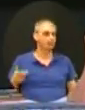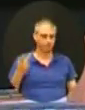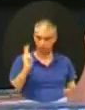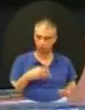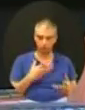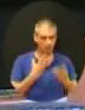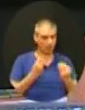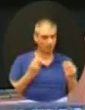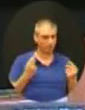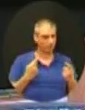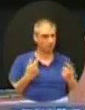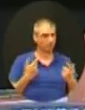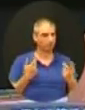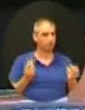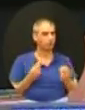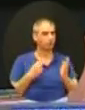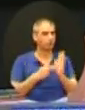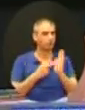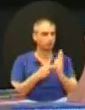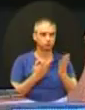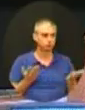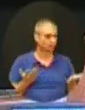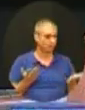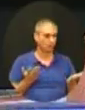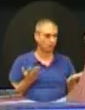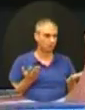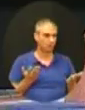לו הרבה מכשירי חשמל,